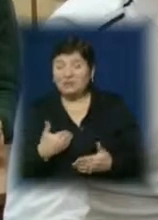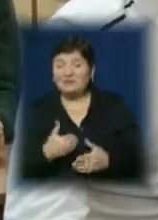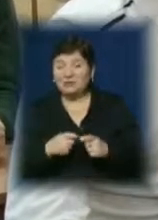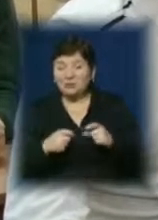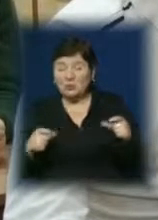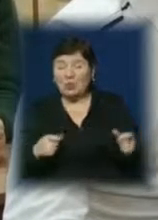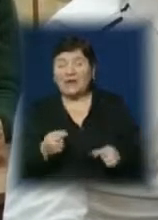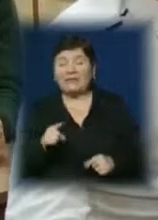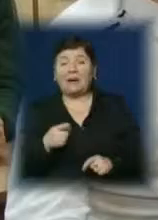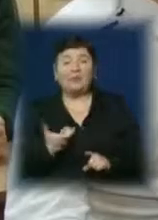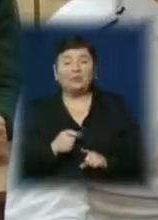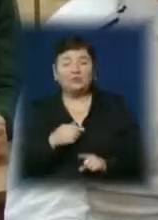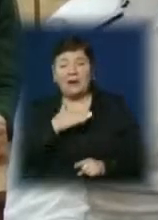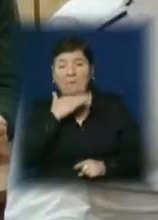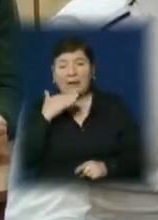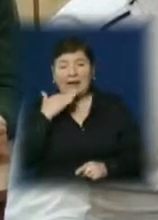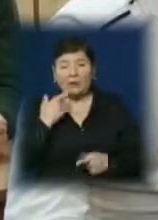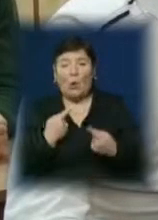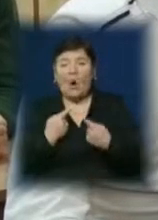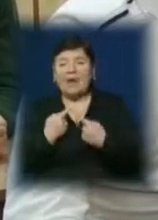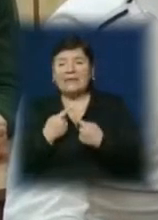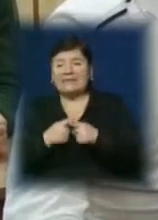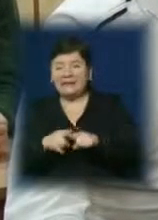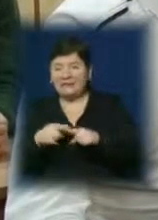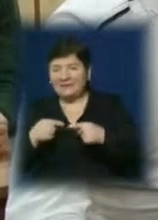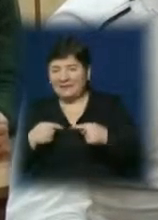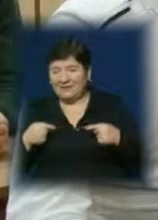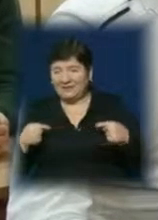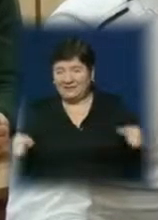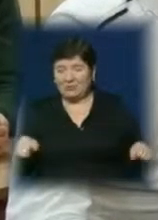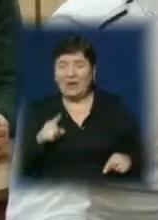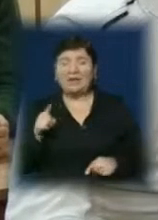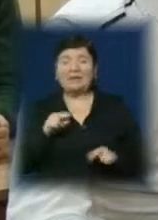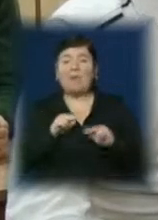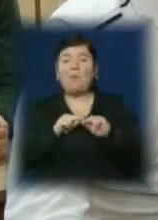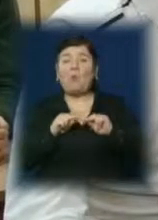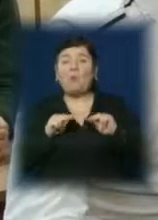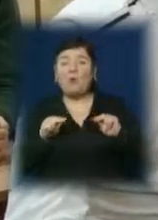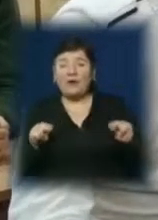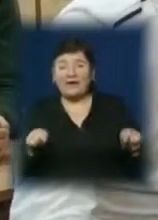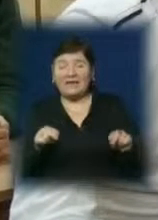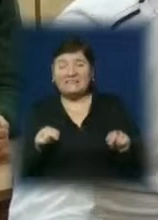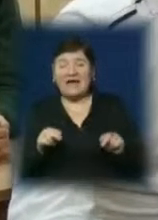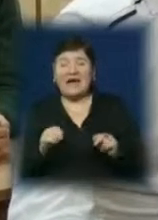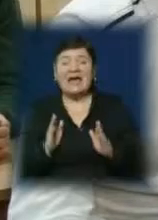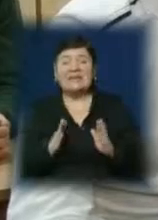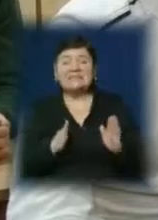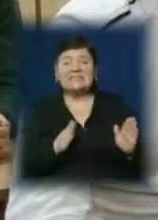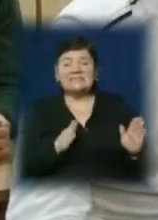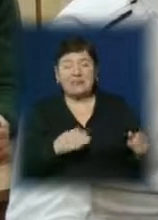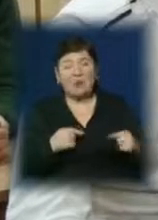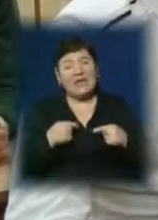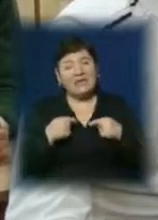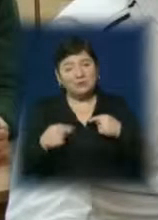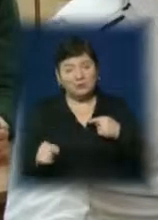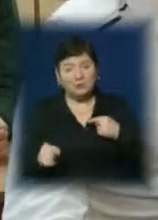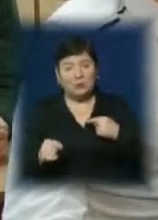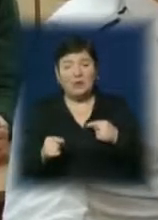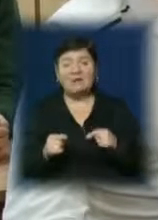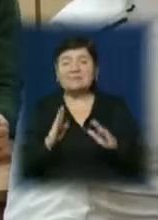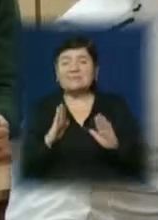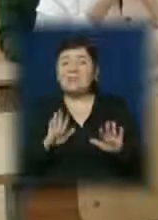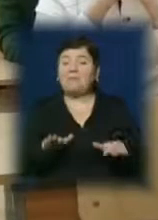світлинах визначними містами Англії. Території, на якій ми проживали, Йоркшир, дуже привітні, набагато привітніші, ніж в